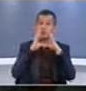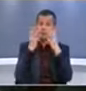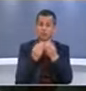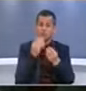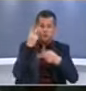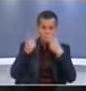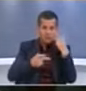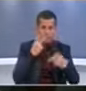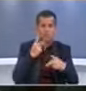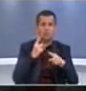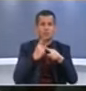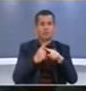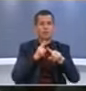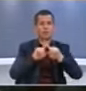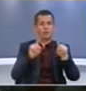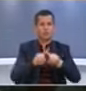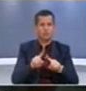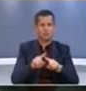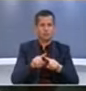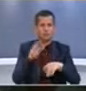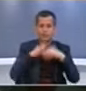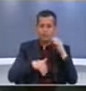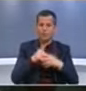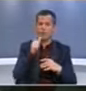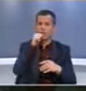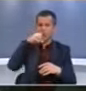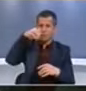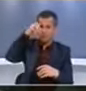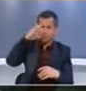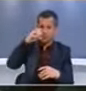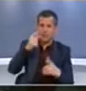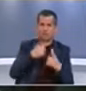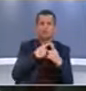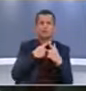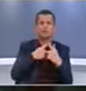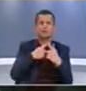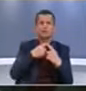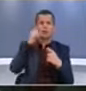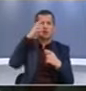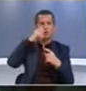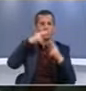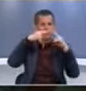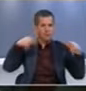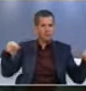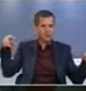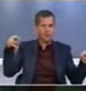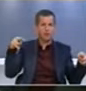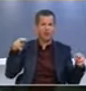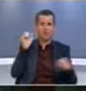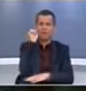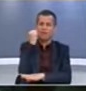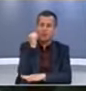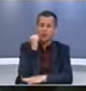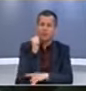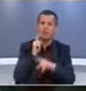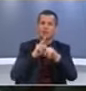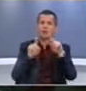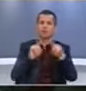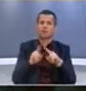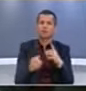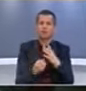dhe dmi i burim minerale ntim i dig central apo linja t tension fur dhe fabrika apo zhv